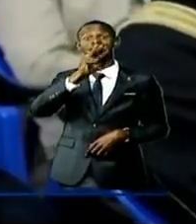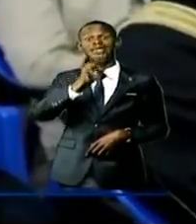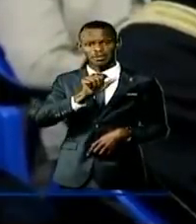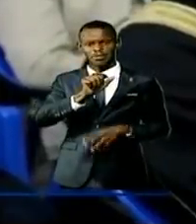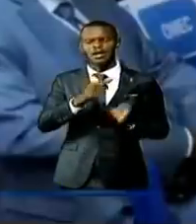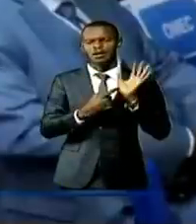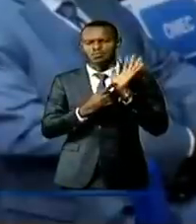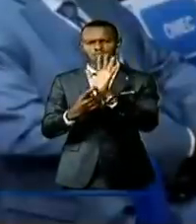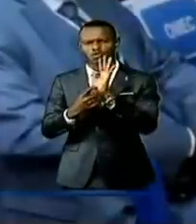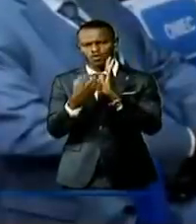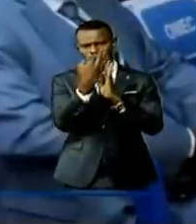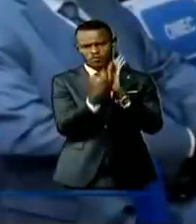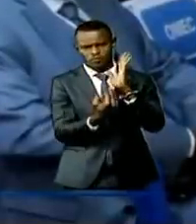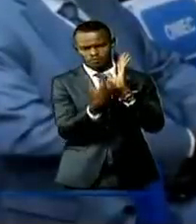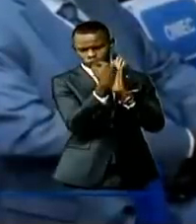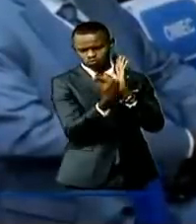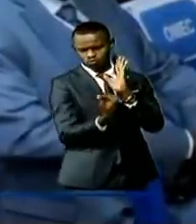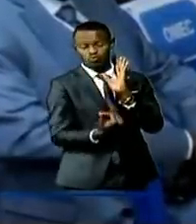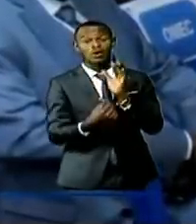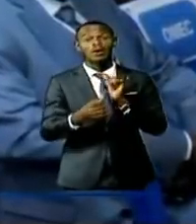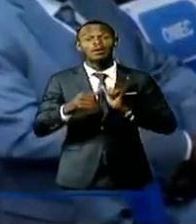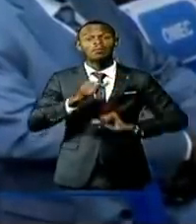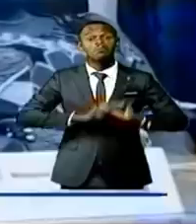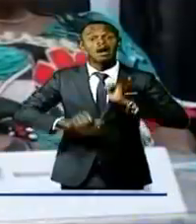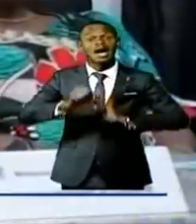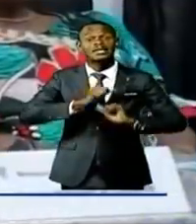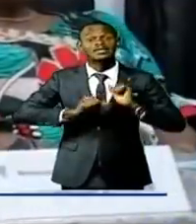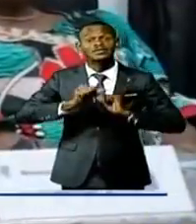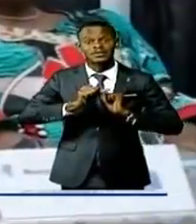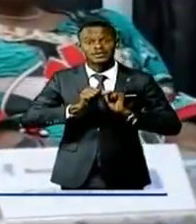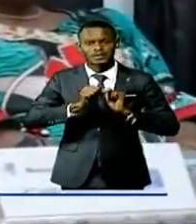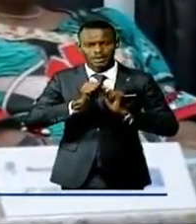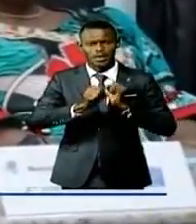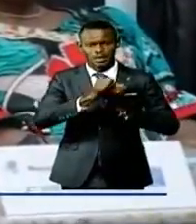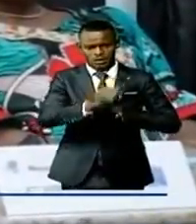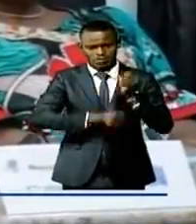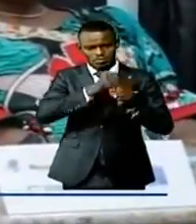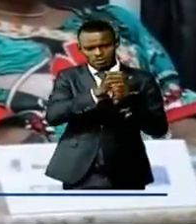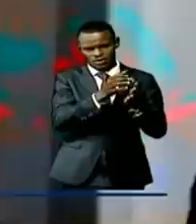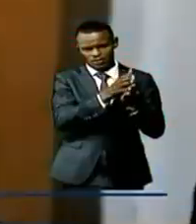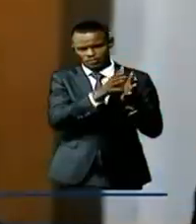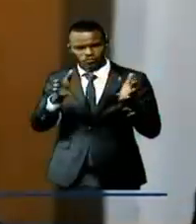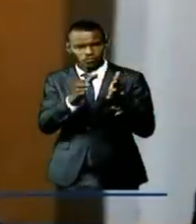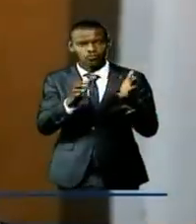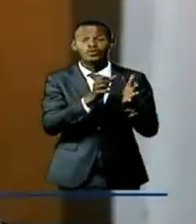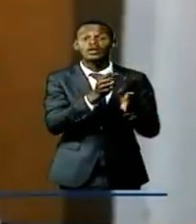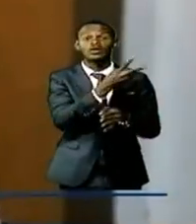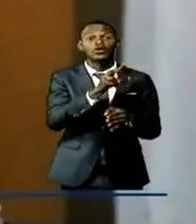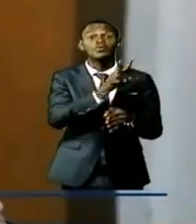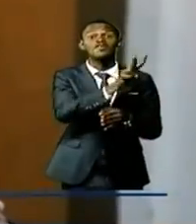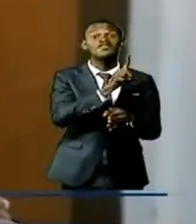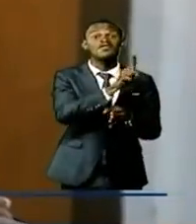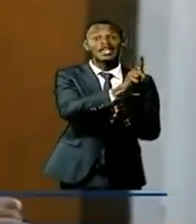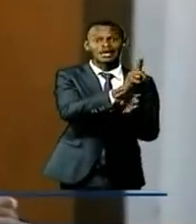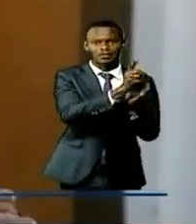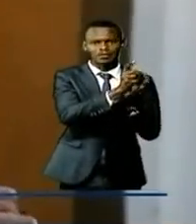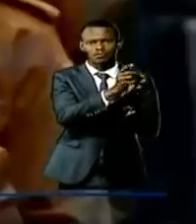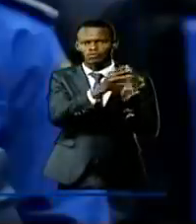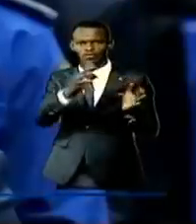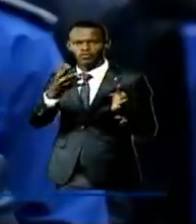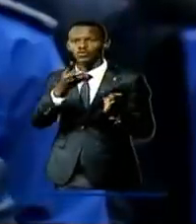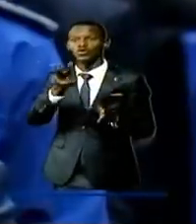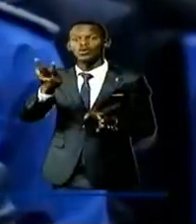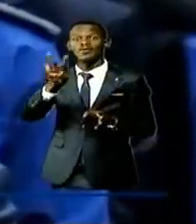2021-2026. C'est un chronogramme de l'ensemble des activités que la CENI va déployer pour relancer le processus électoral mis en veilleuse depuis les élections